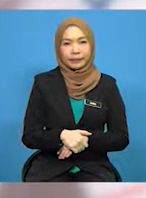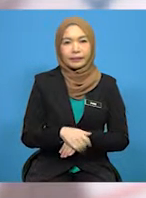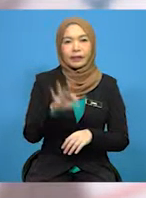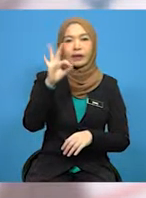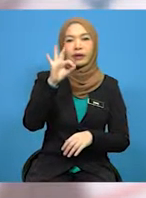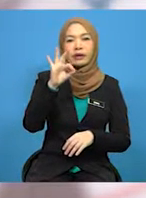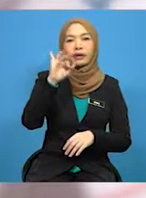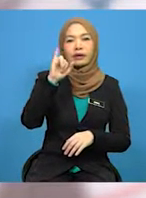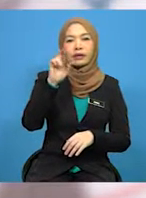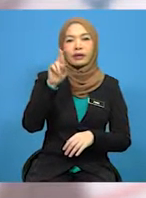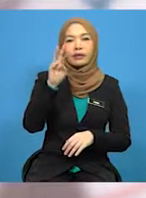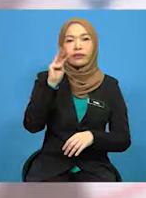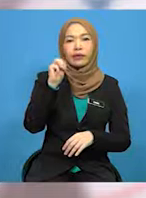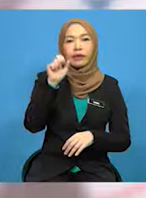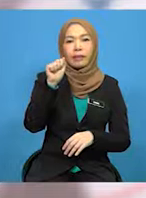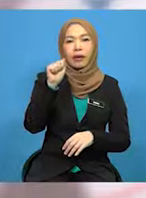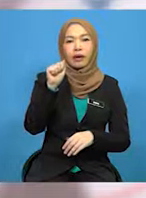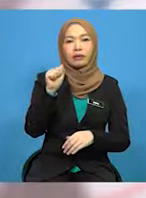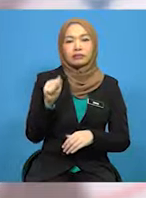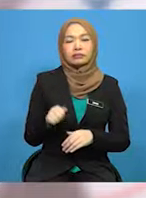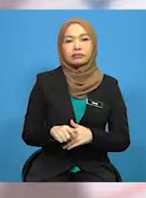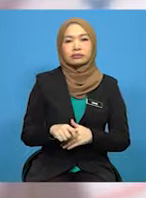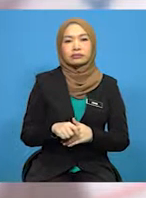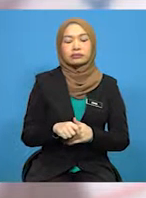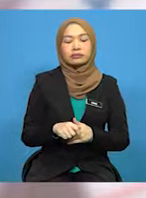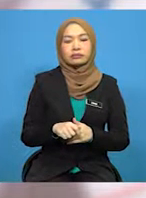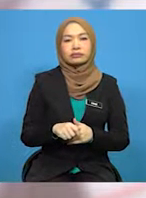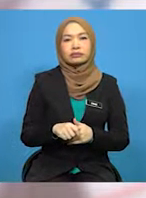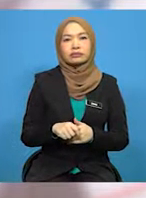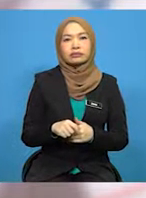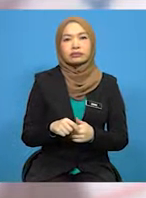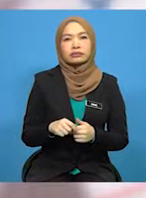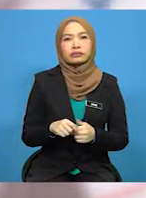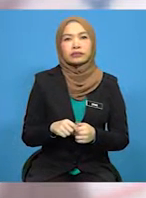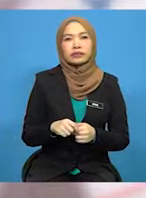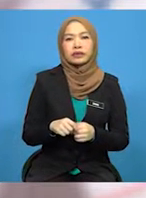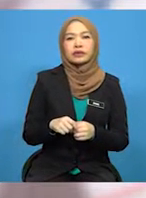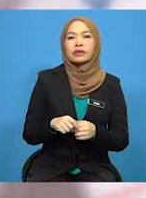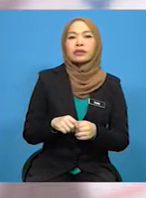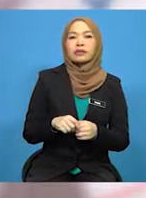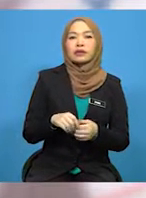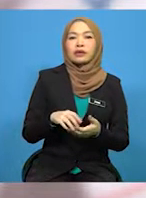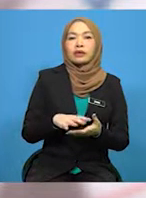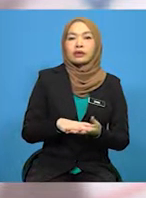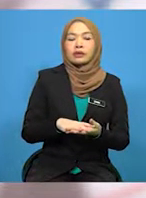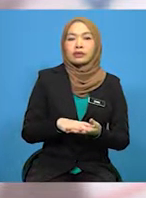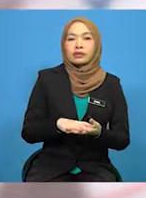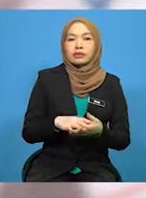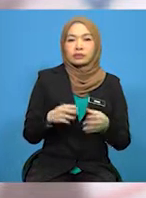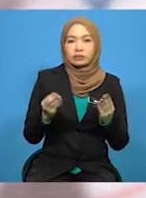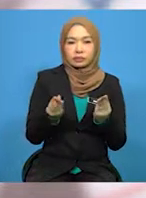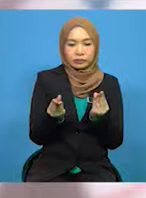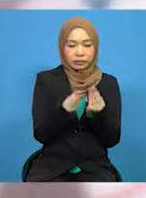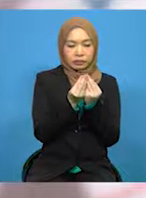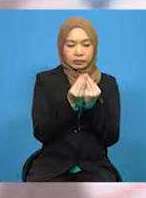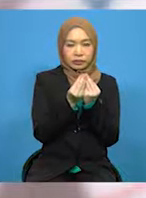ini mewujudkan kesukaran untuk menentukan jumlah perbelanjaan untuk